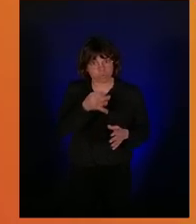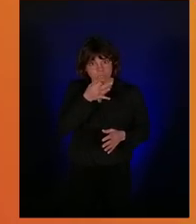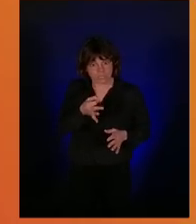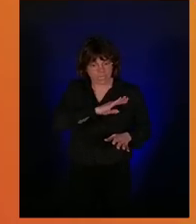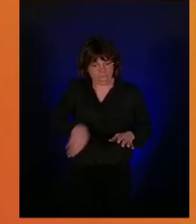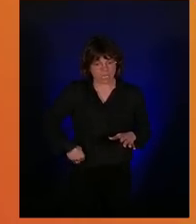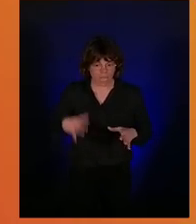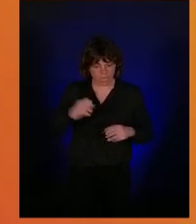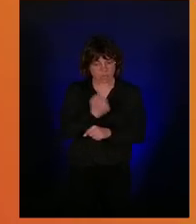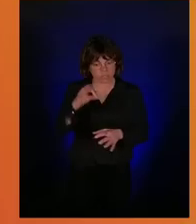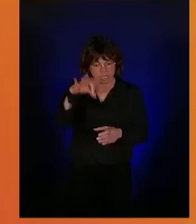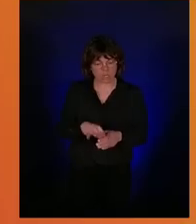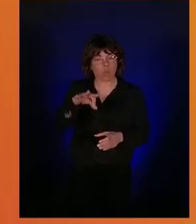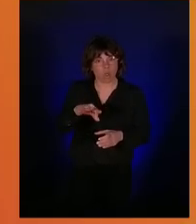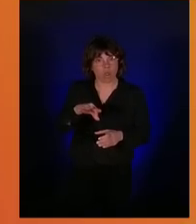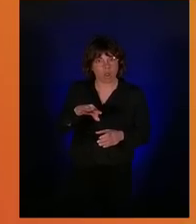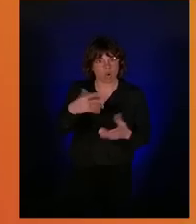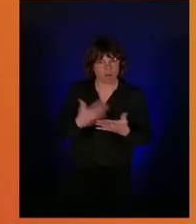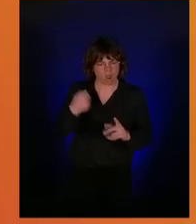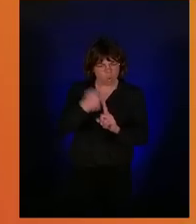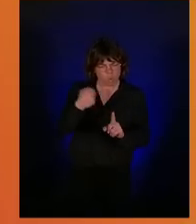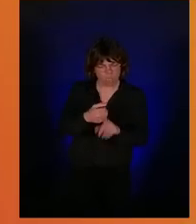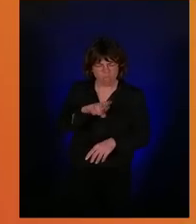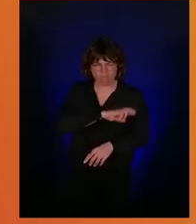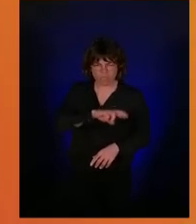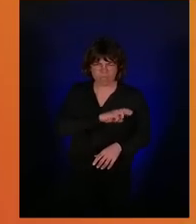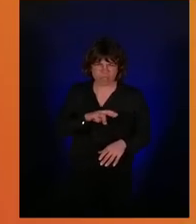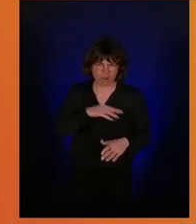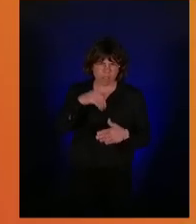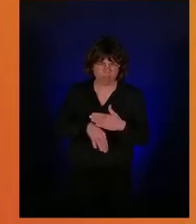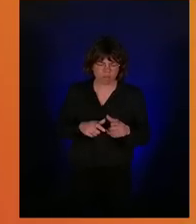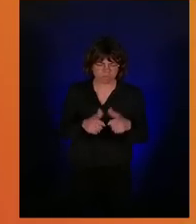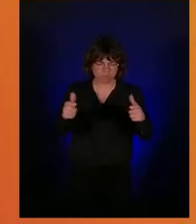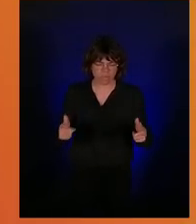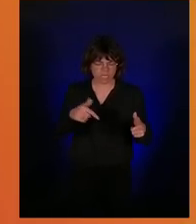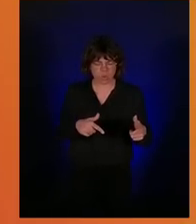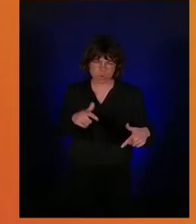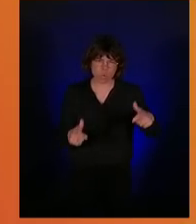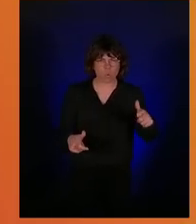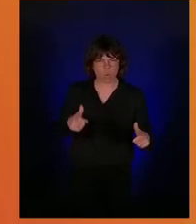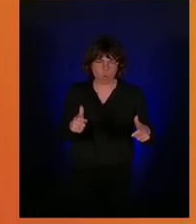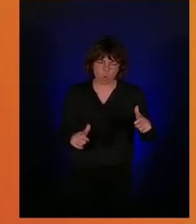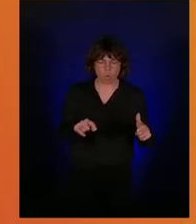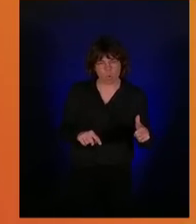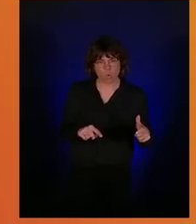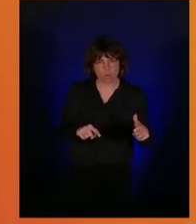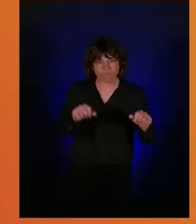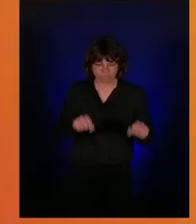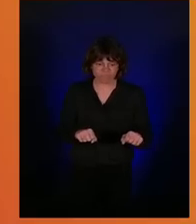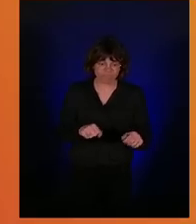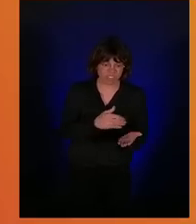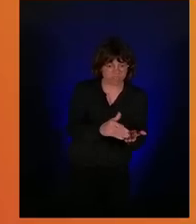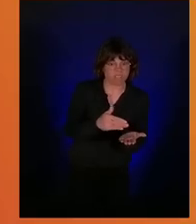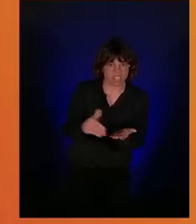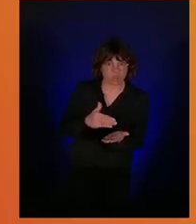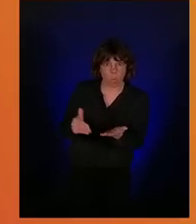derniers succès électoraux en pleine lutte des retraites, dans une entreprise qui est menacée de suppression de